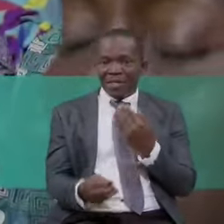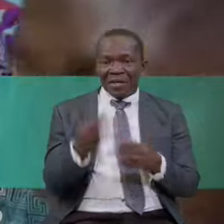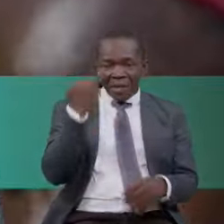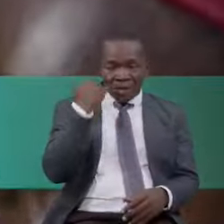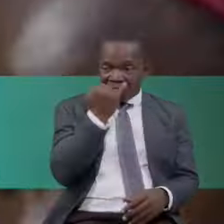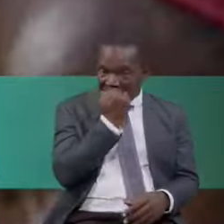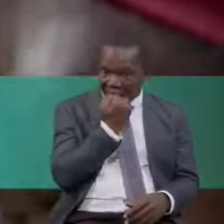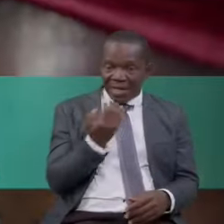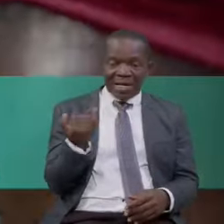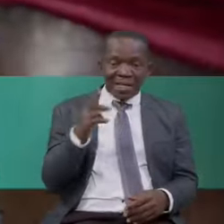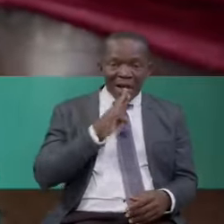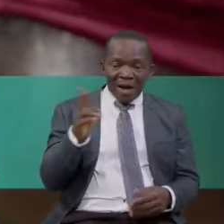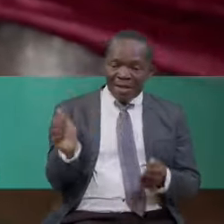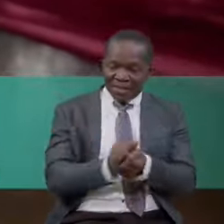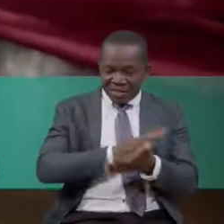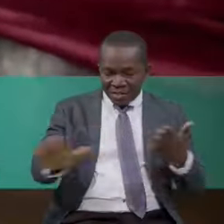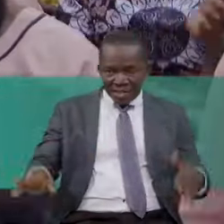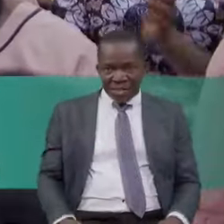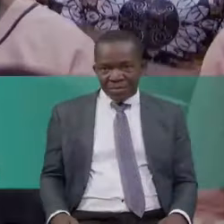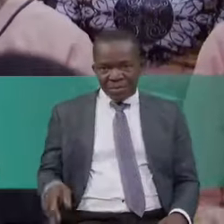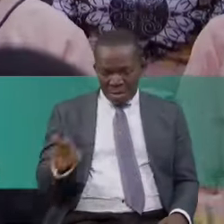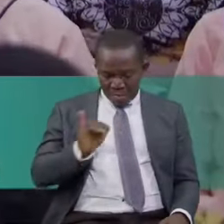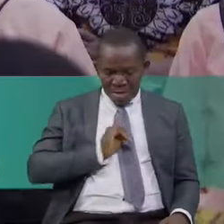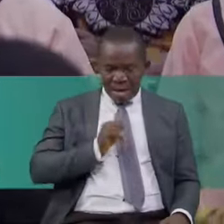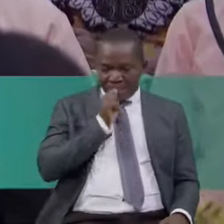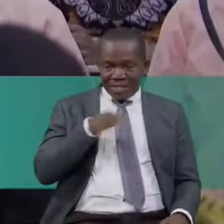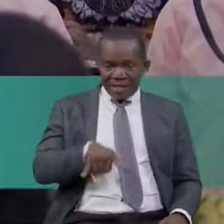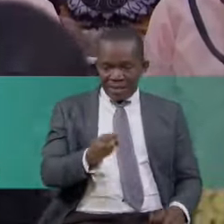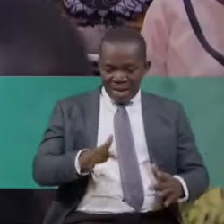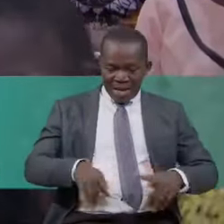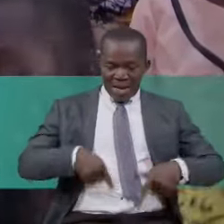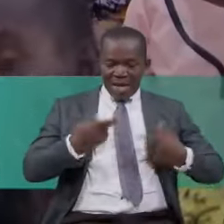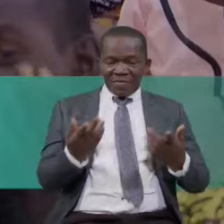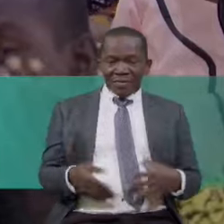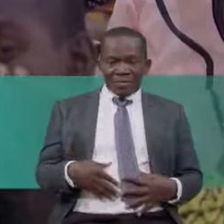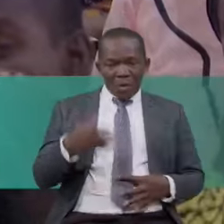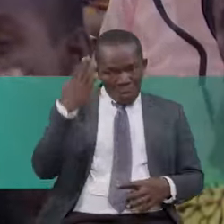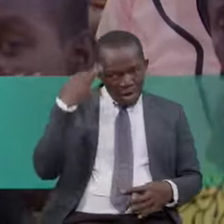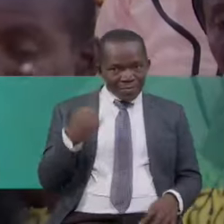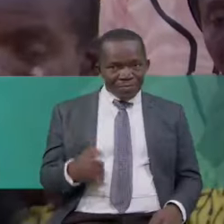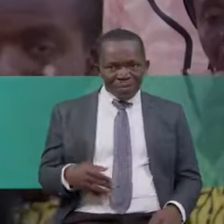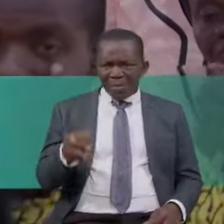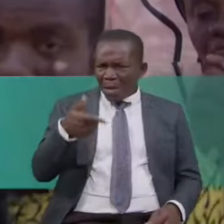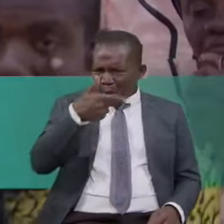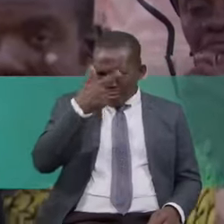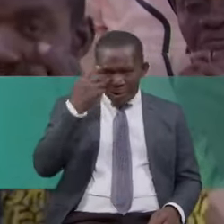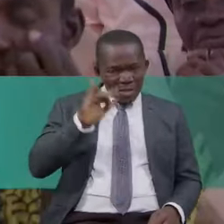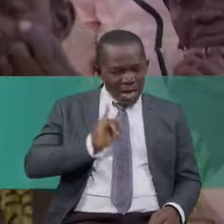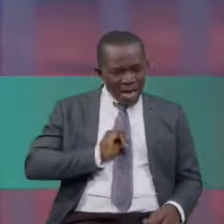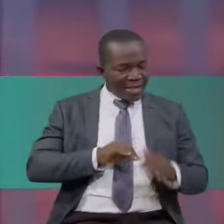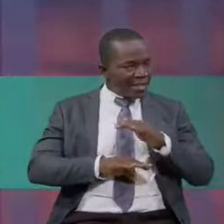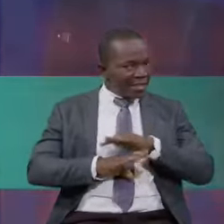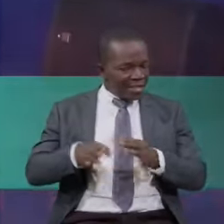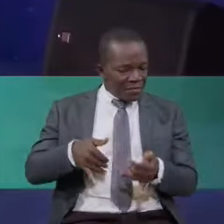vivant je ne suis pas noyé vous pourquoi parce que je lesi pas suivi pharaon dans la mer